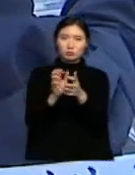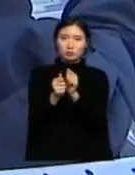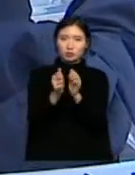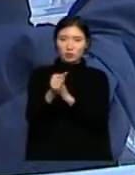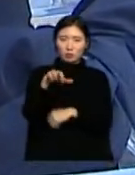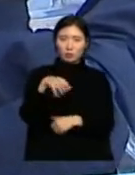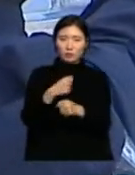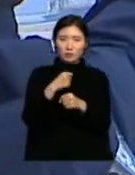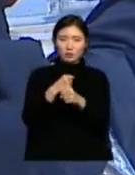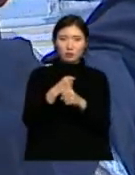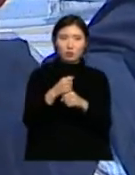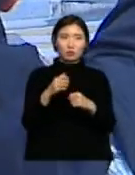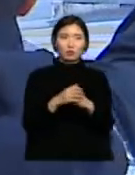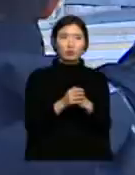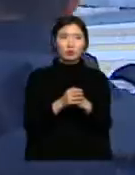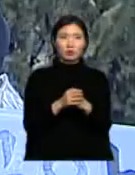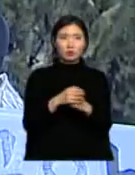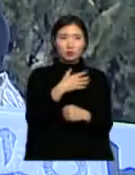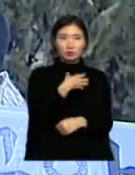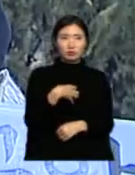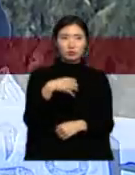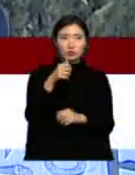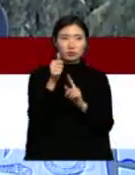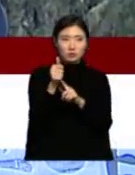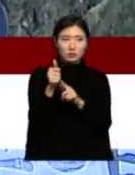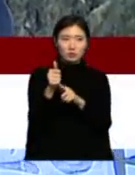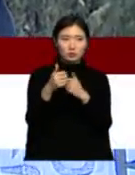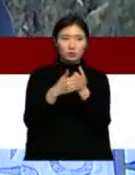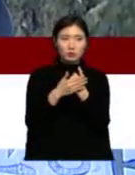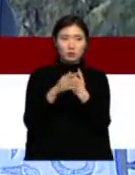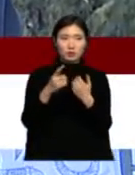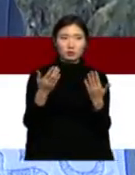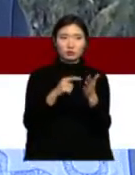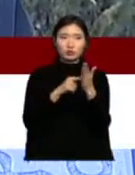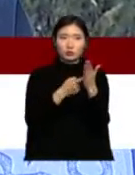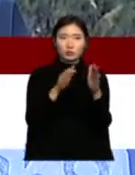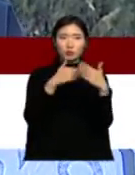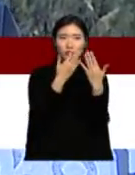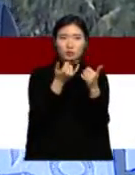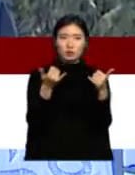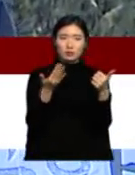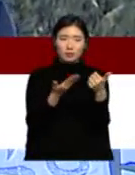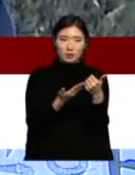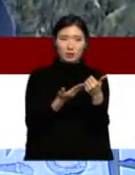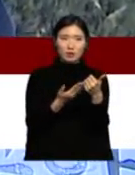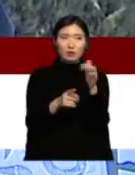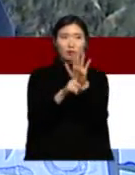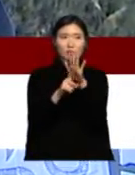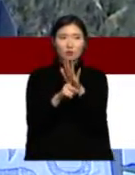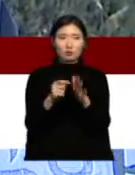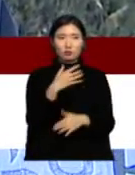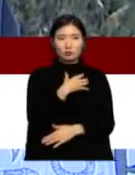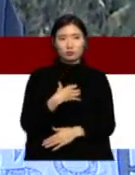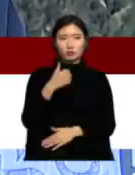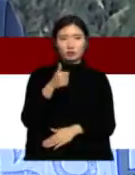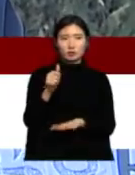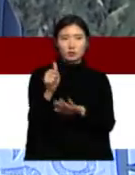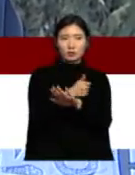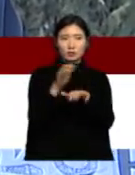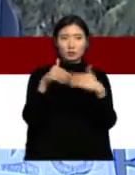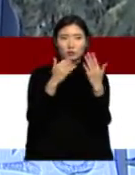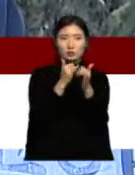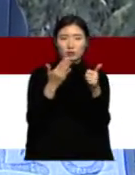정문에서도 시위는 계속됩니다. 구청장을 도와서 이 일을 추진하는 모든 사람들한테 알리고 또 구청에 다니는